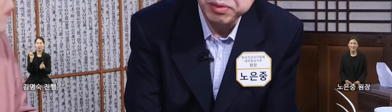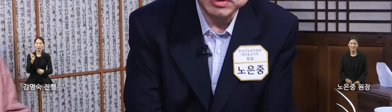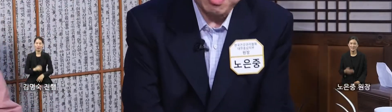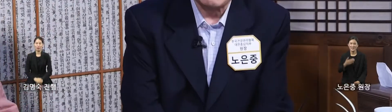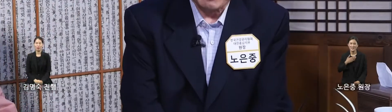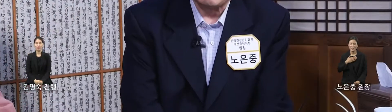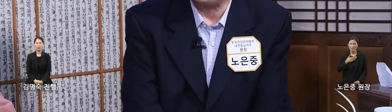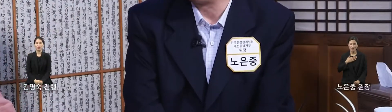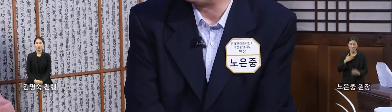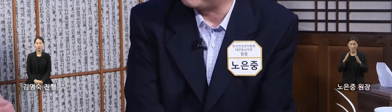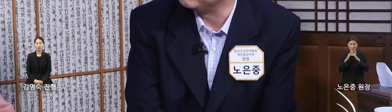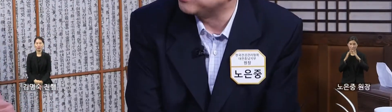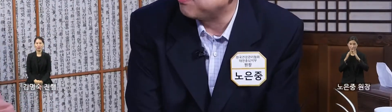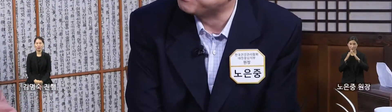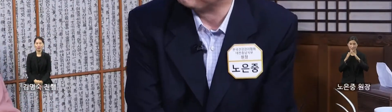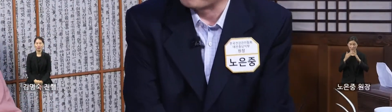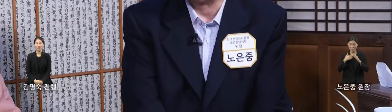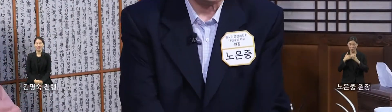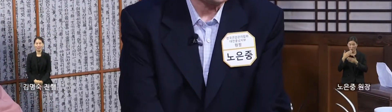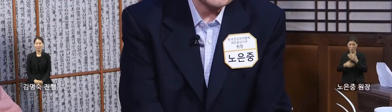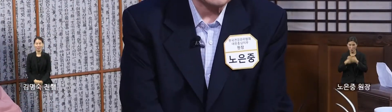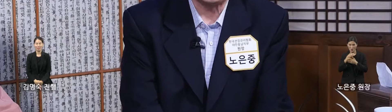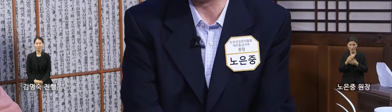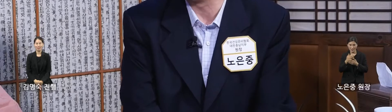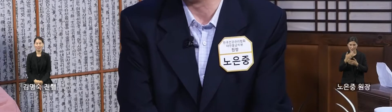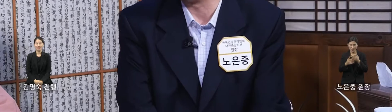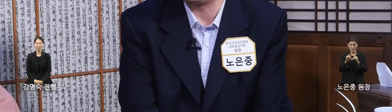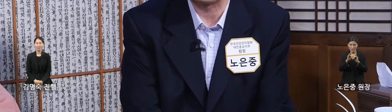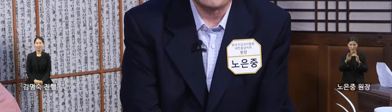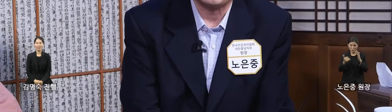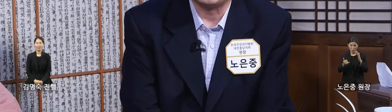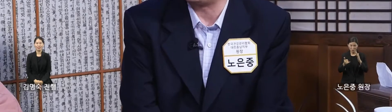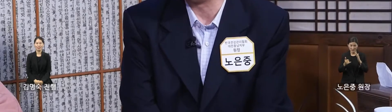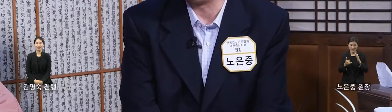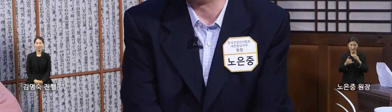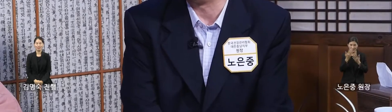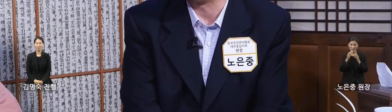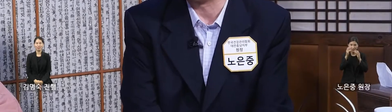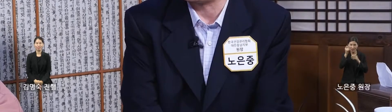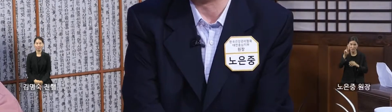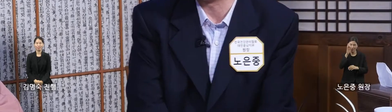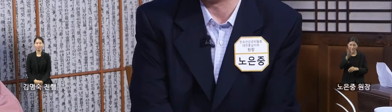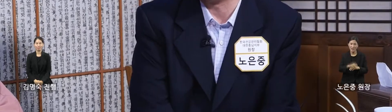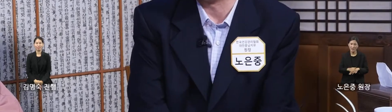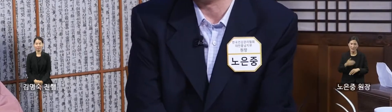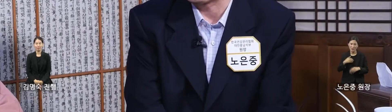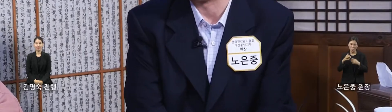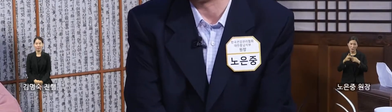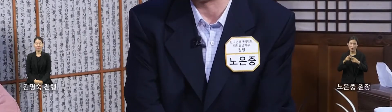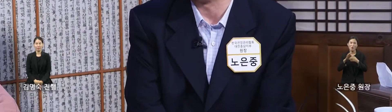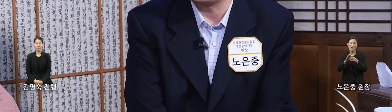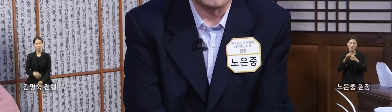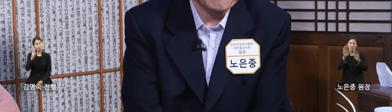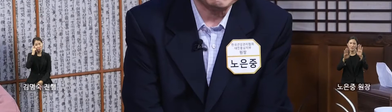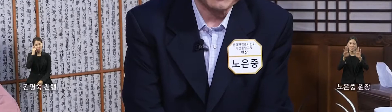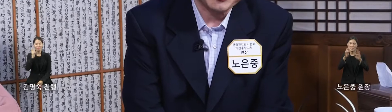집도 저만 빼고 다 보던데요. 실제로 저는 이제 의학 드라마는 잘 안 봐지더라고요. 왜요?